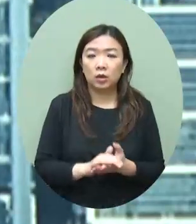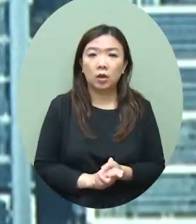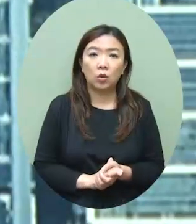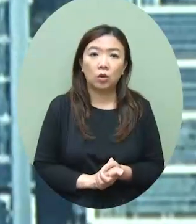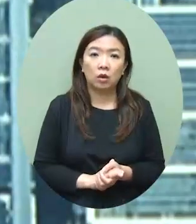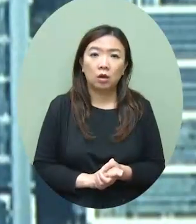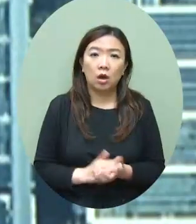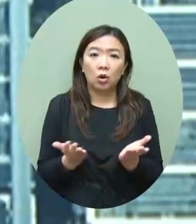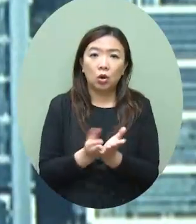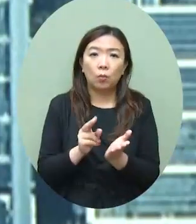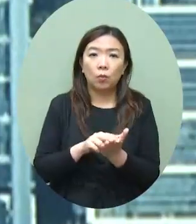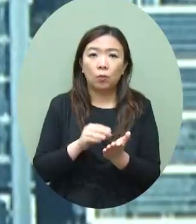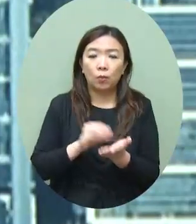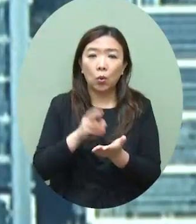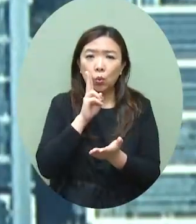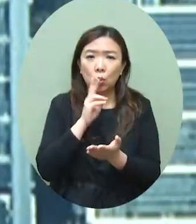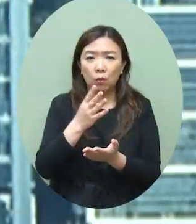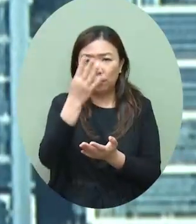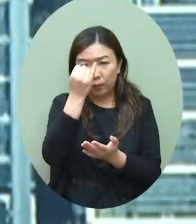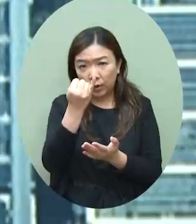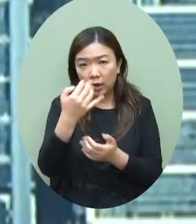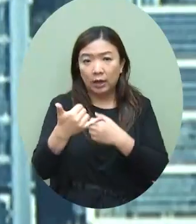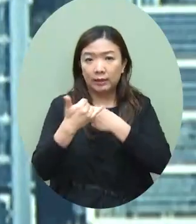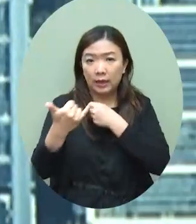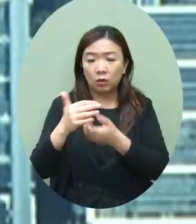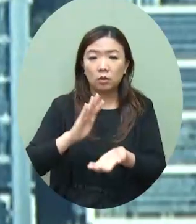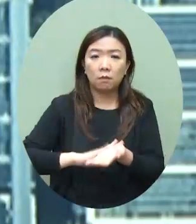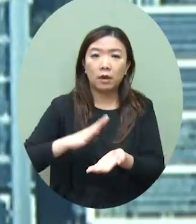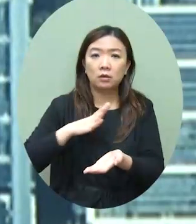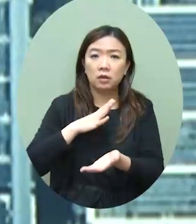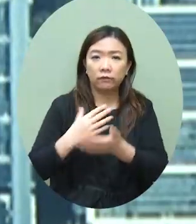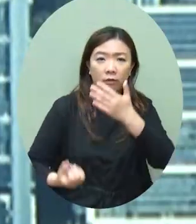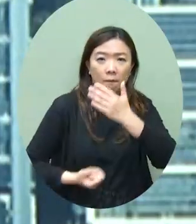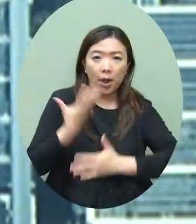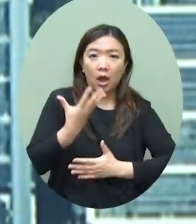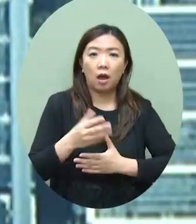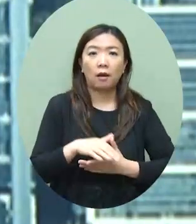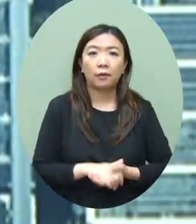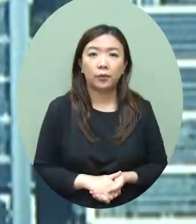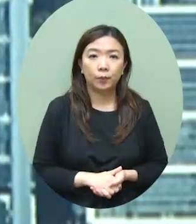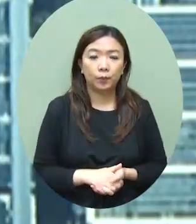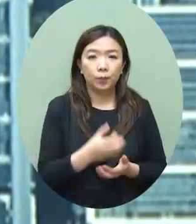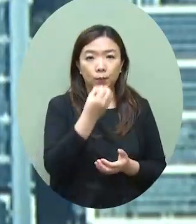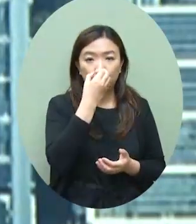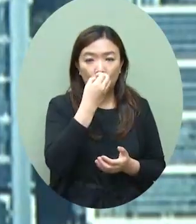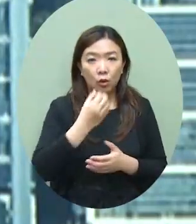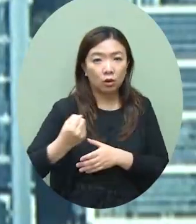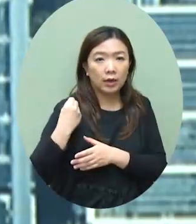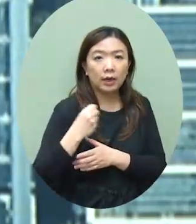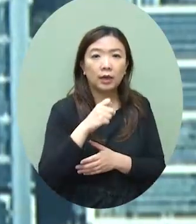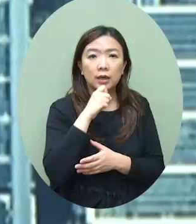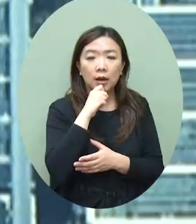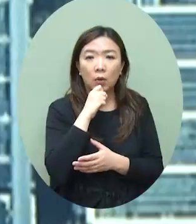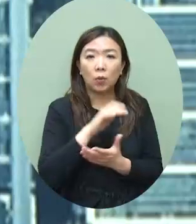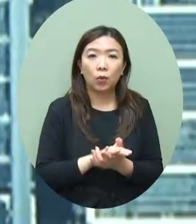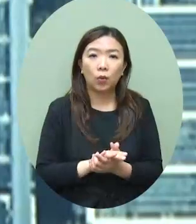保如果唔好彩有第6波疫情嚟嘅時候咧，香港係有能力去應